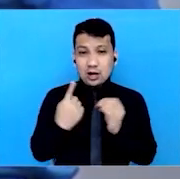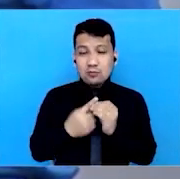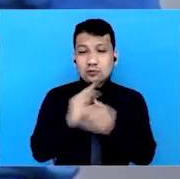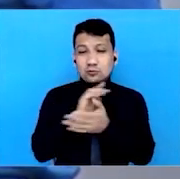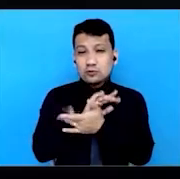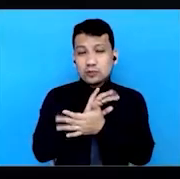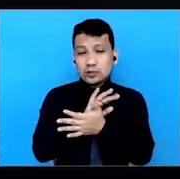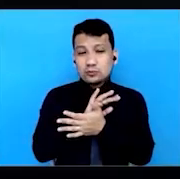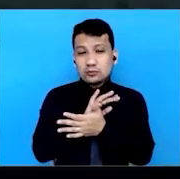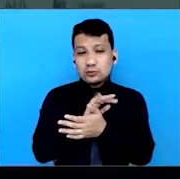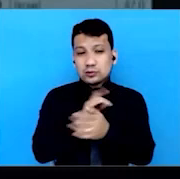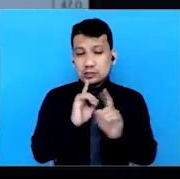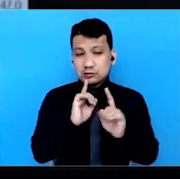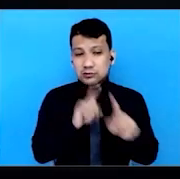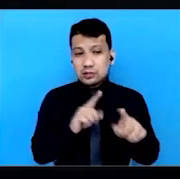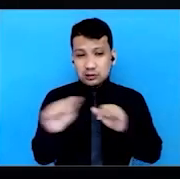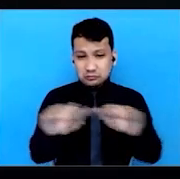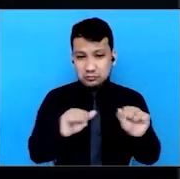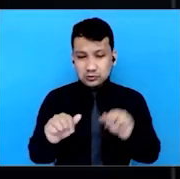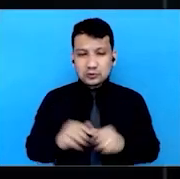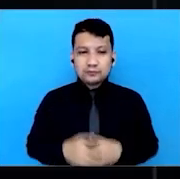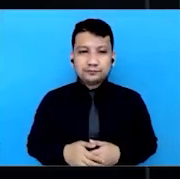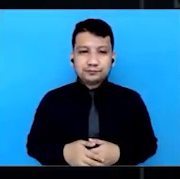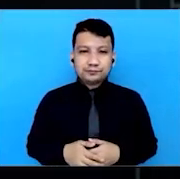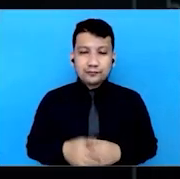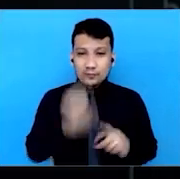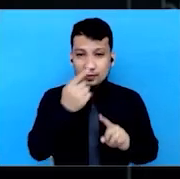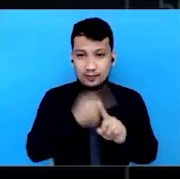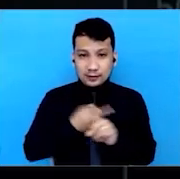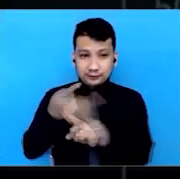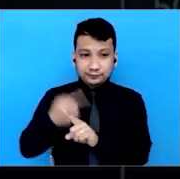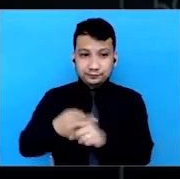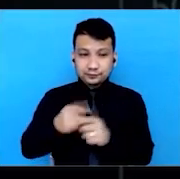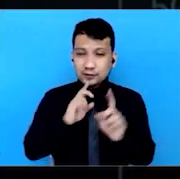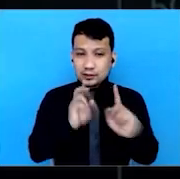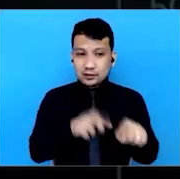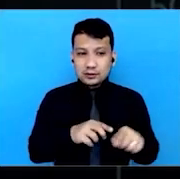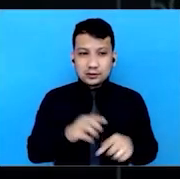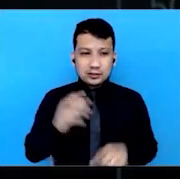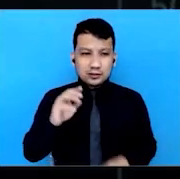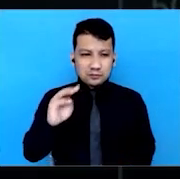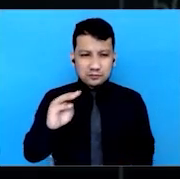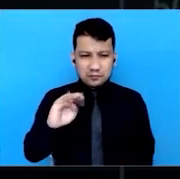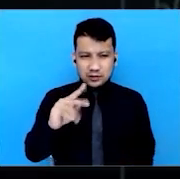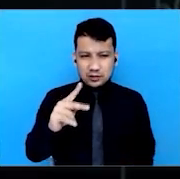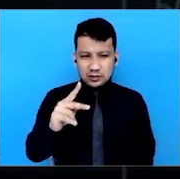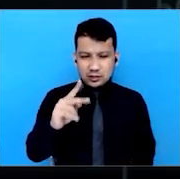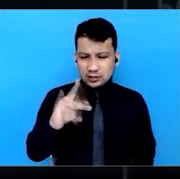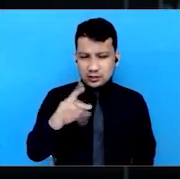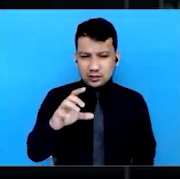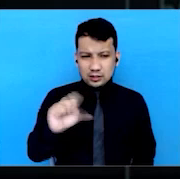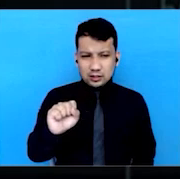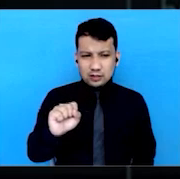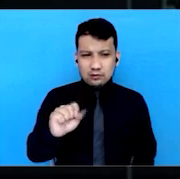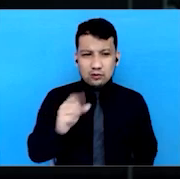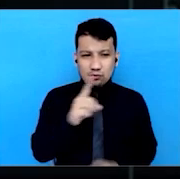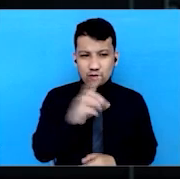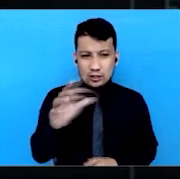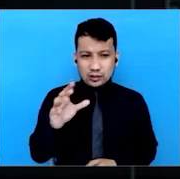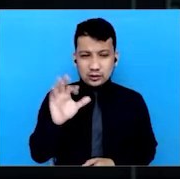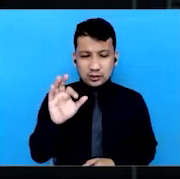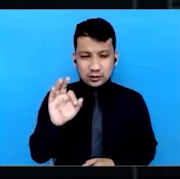response. Sa monthly report ng business newspaper na Nikkei Asia, nangulelat ang Pilipinas sa higit 120